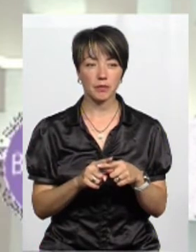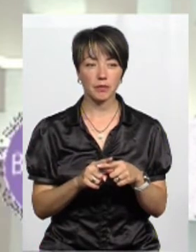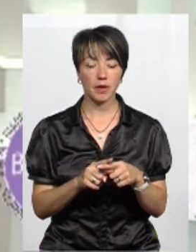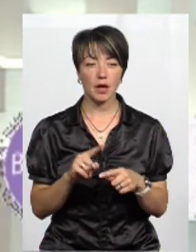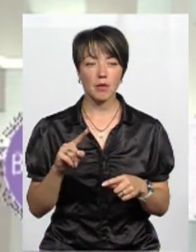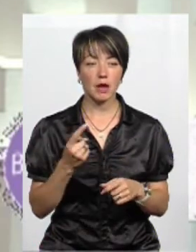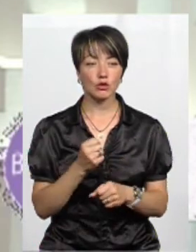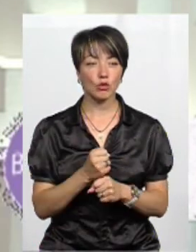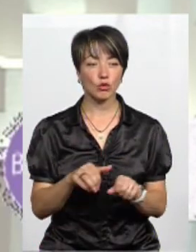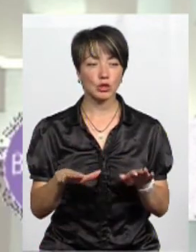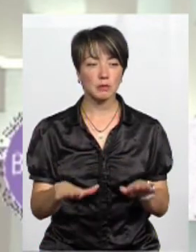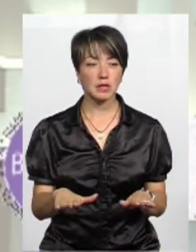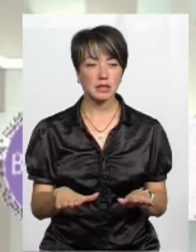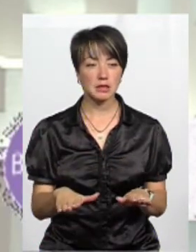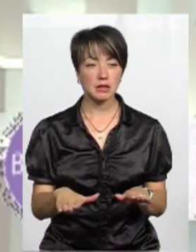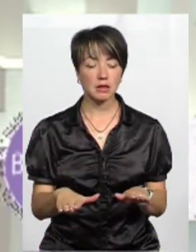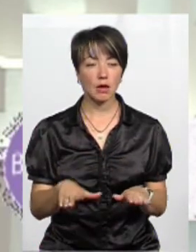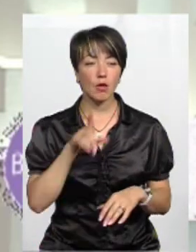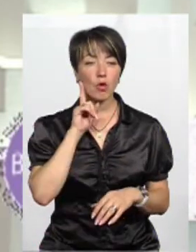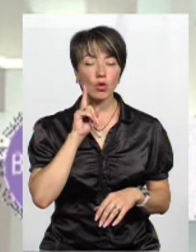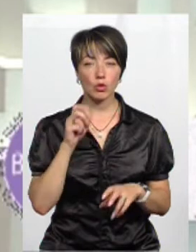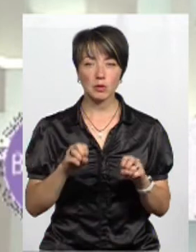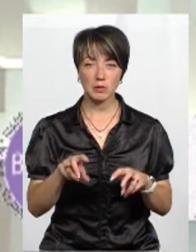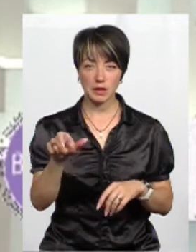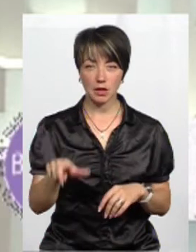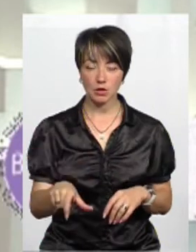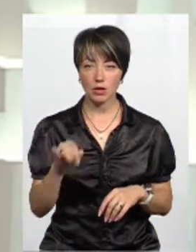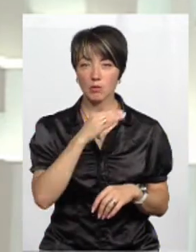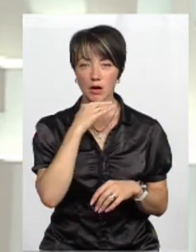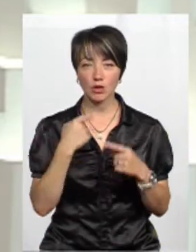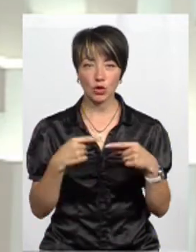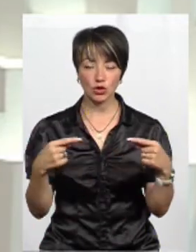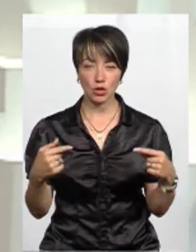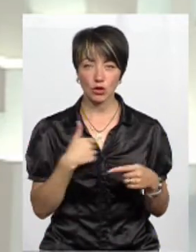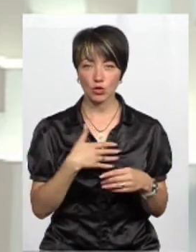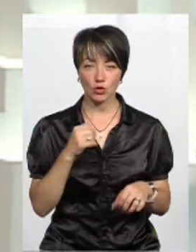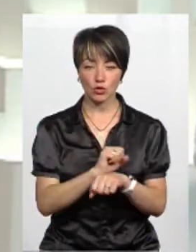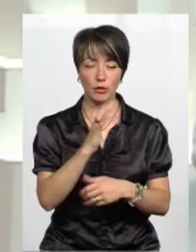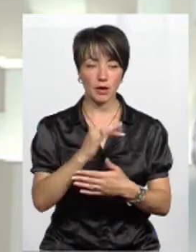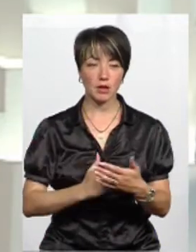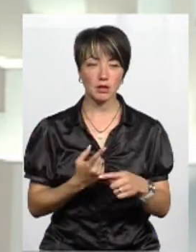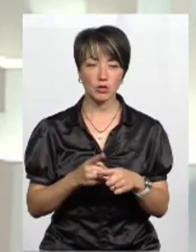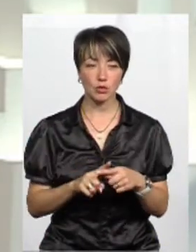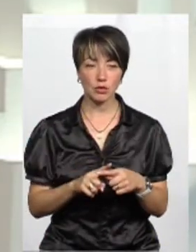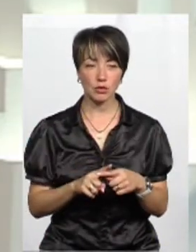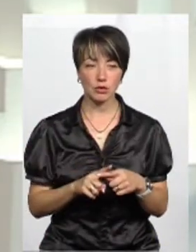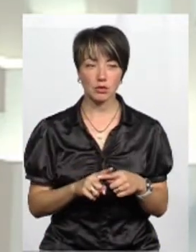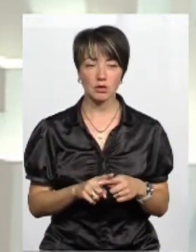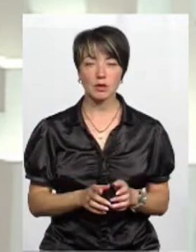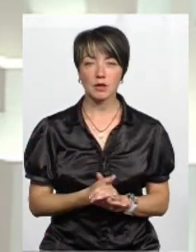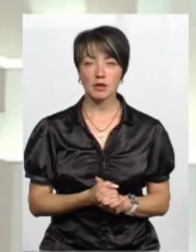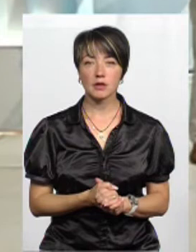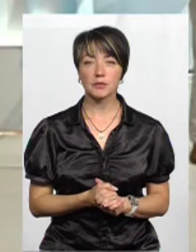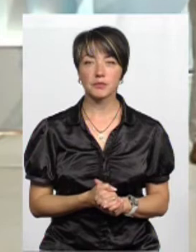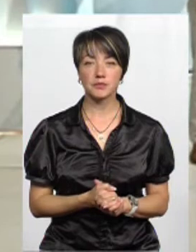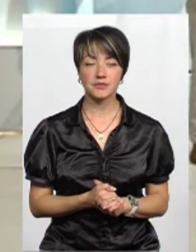перше робоче місце молодому спеціалісту і багато іншого. Я не хочу зупинятися на цьому, тому що є три... Так,